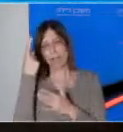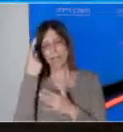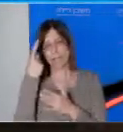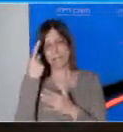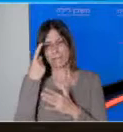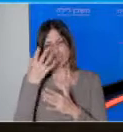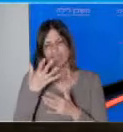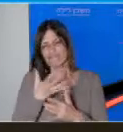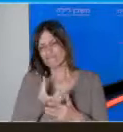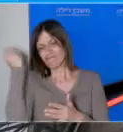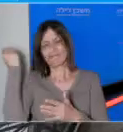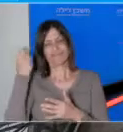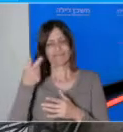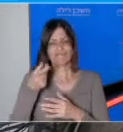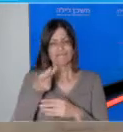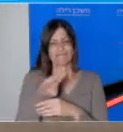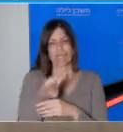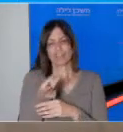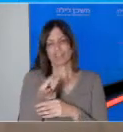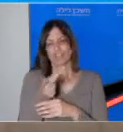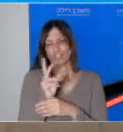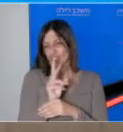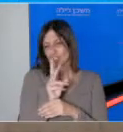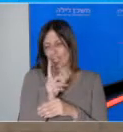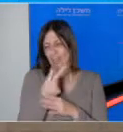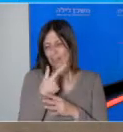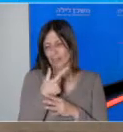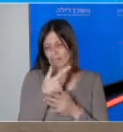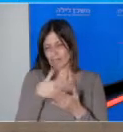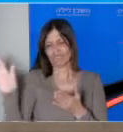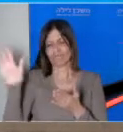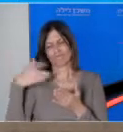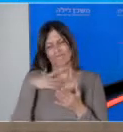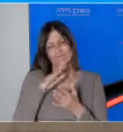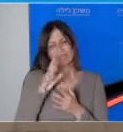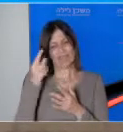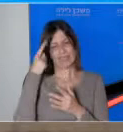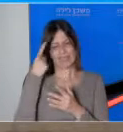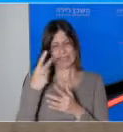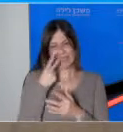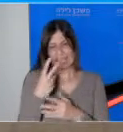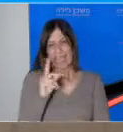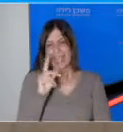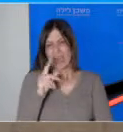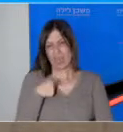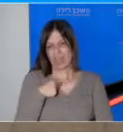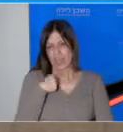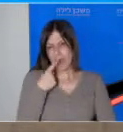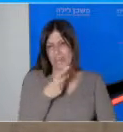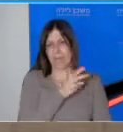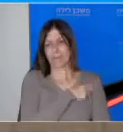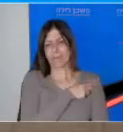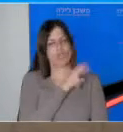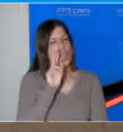את הנגע הזה מן השורש. תראה, לא קרמשניט אומר שבמשטרה יש